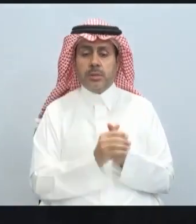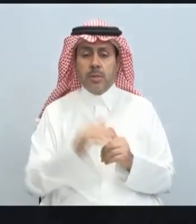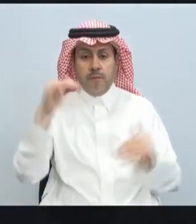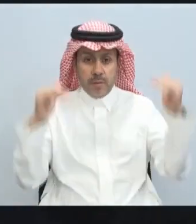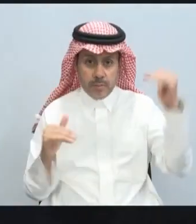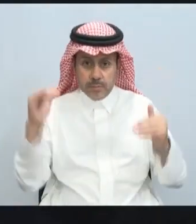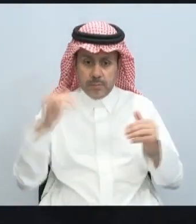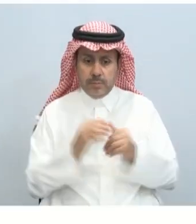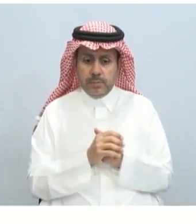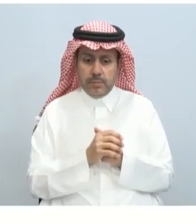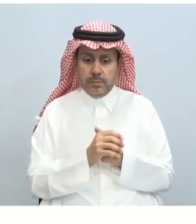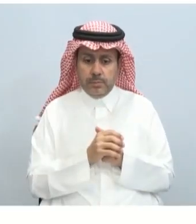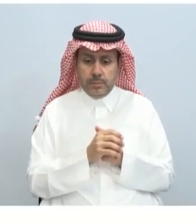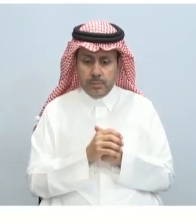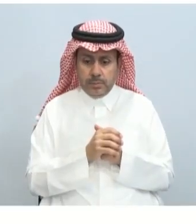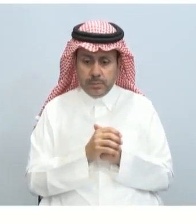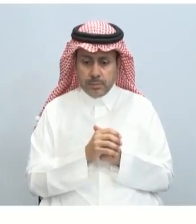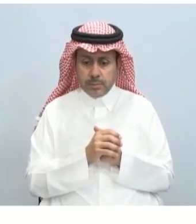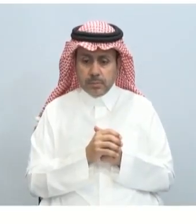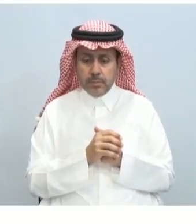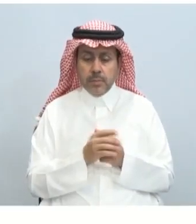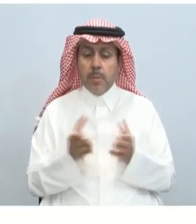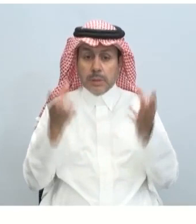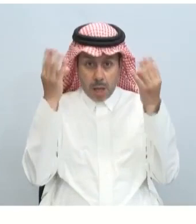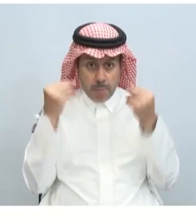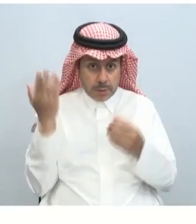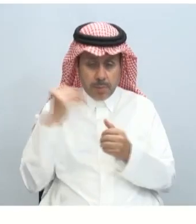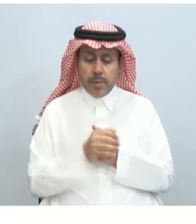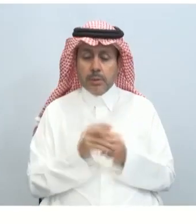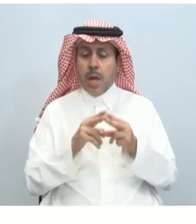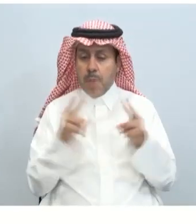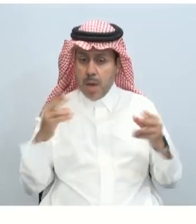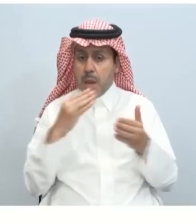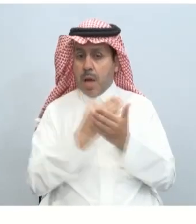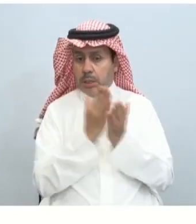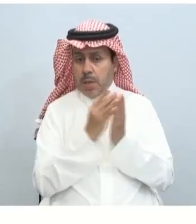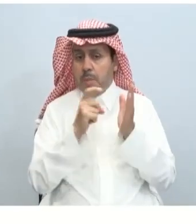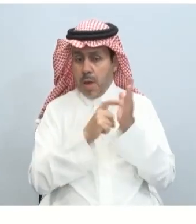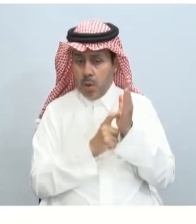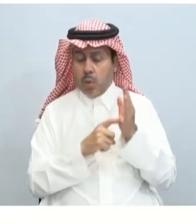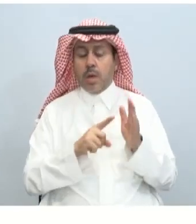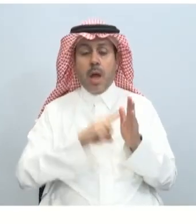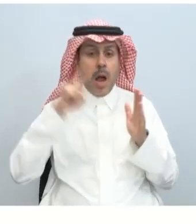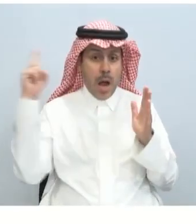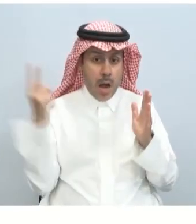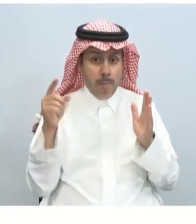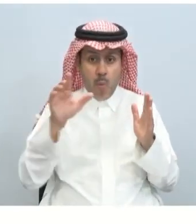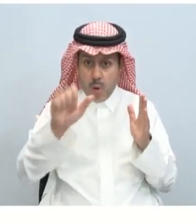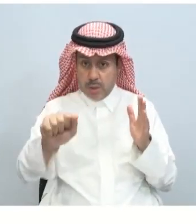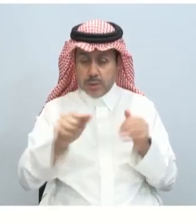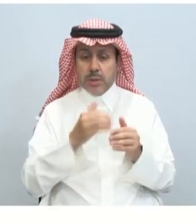والقانون العام بناء على ما سبق تبين بان تقسيم القانون الى القانون خاص وقانون عام